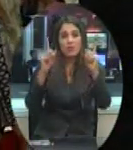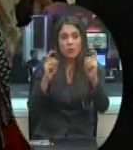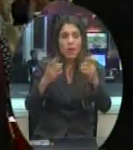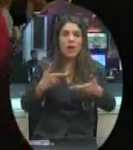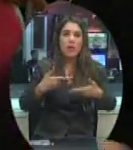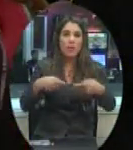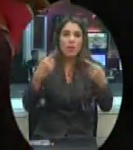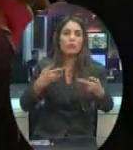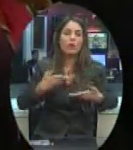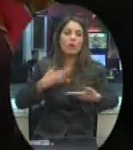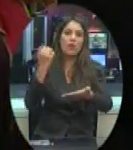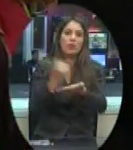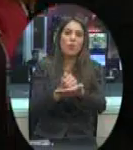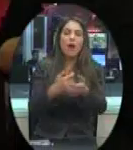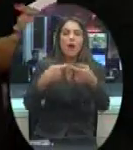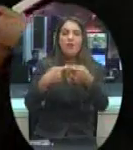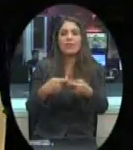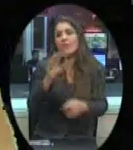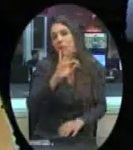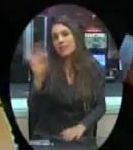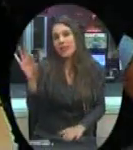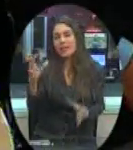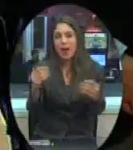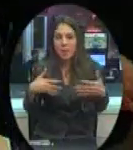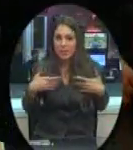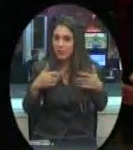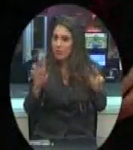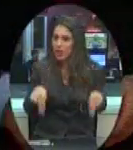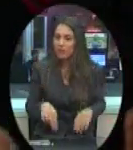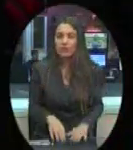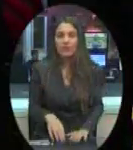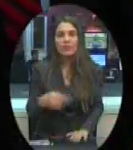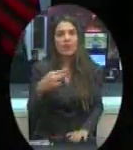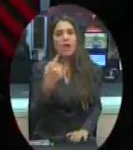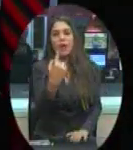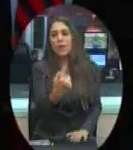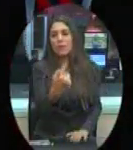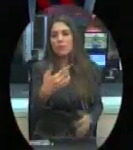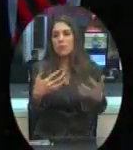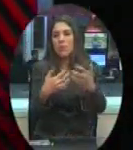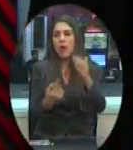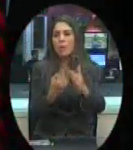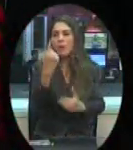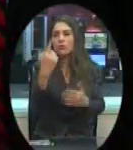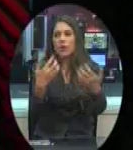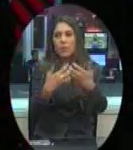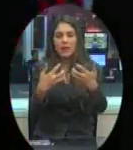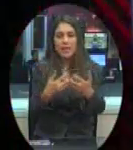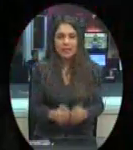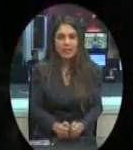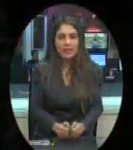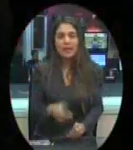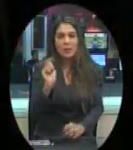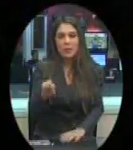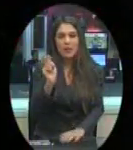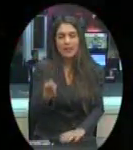ח"כית מצטיינת, כך שיש פה הרבה התרגשות. הררי עצמו, שזו הייתה התערוכה הראשונה שלו בכנסת, נרגש מאוד